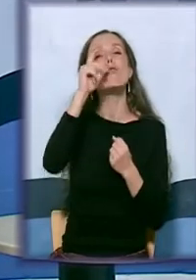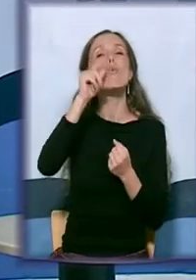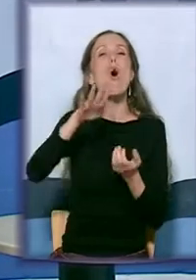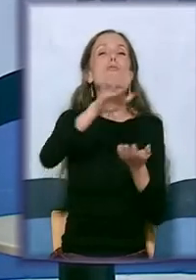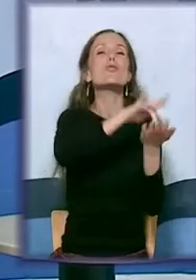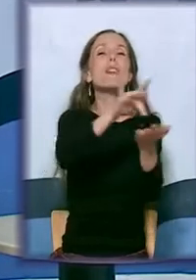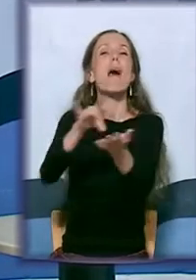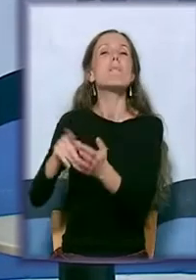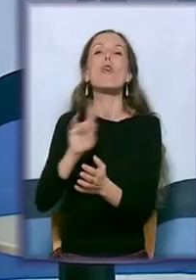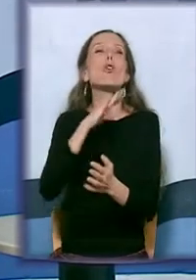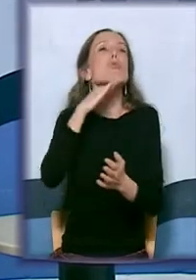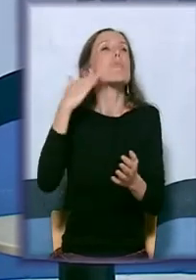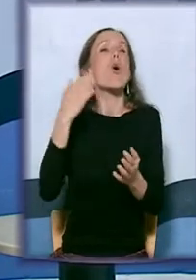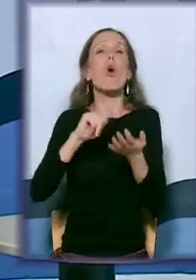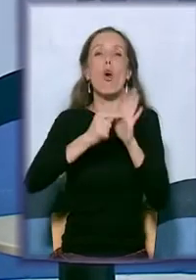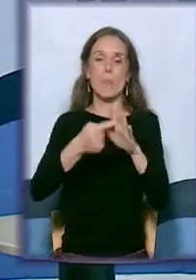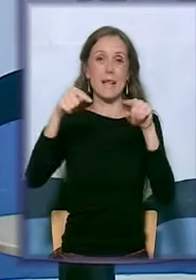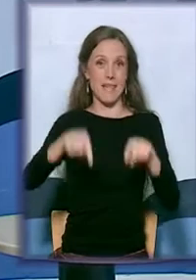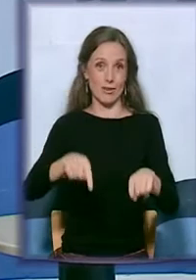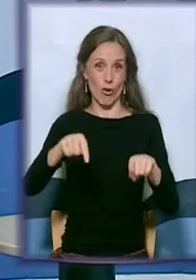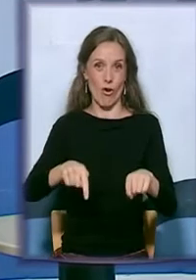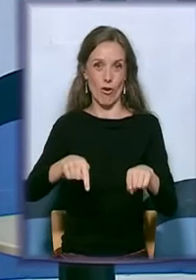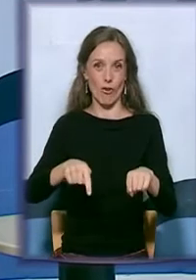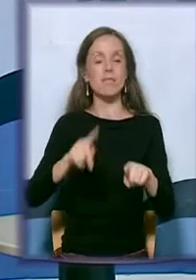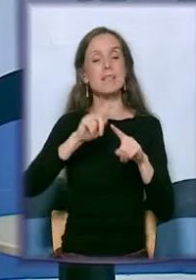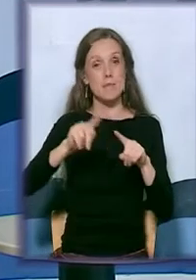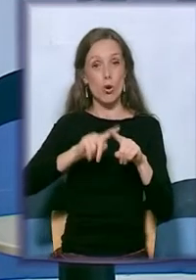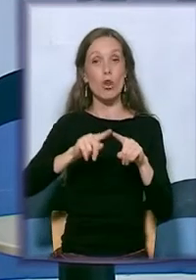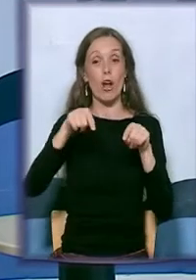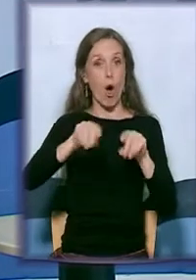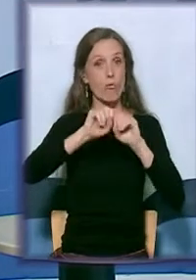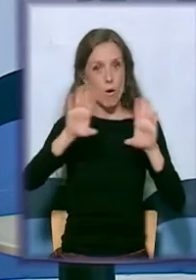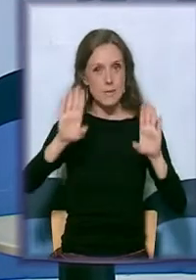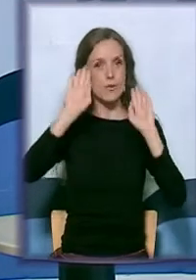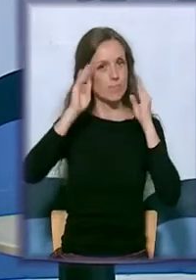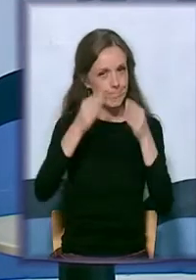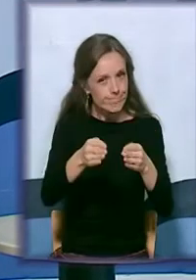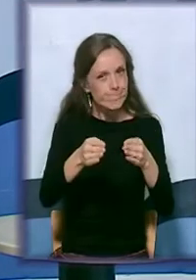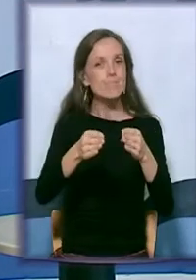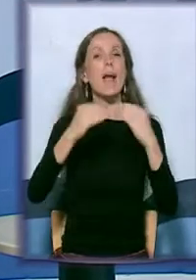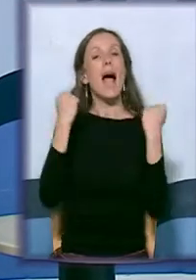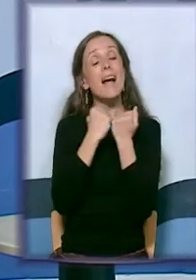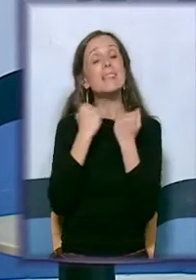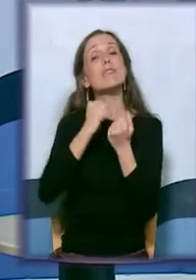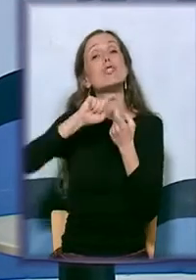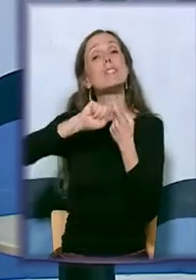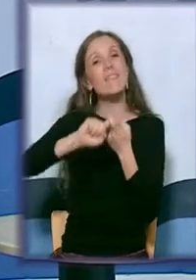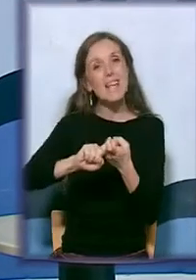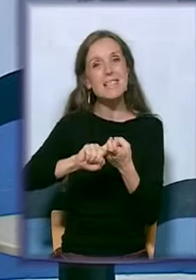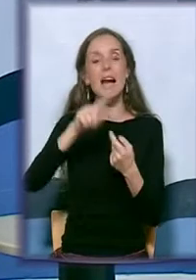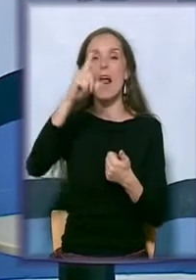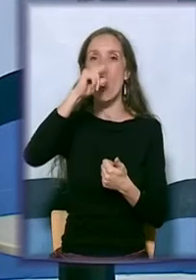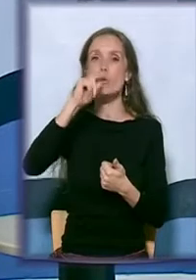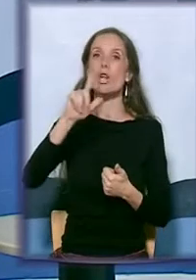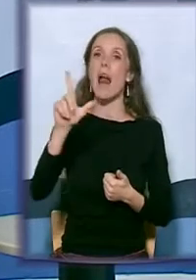svojim aktivnostima kod nas. Tako da ovu emisiju posvećujemo svemu onome što jesu aktivnosti vezane za opštinu